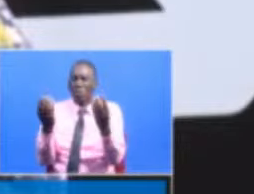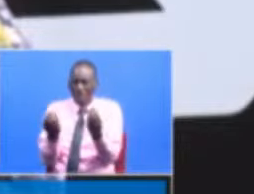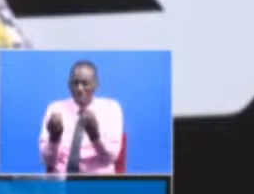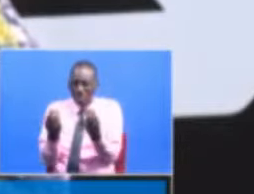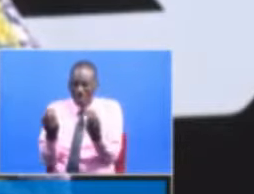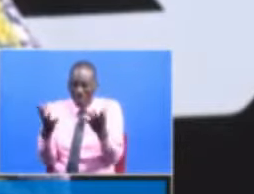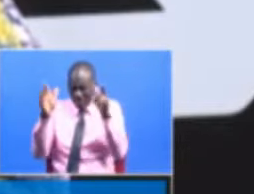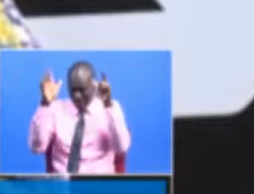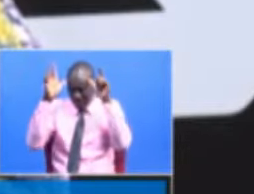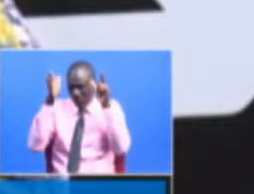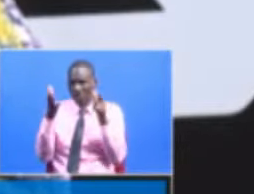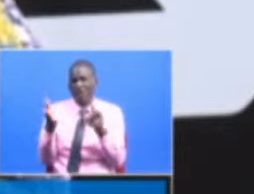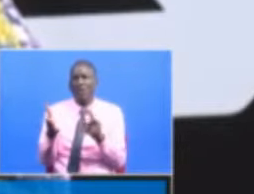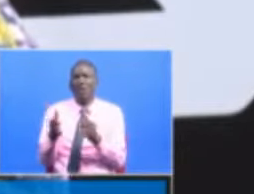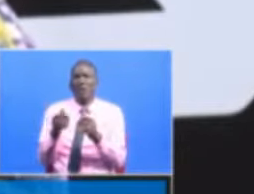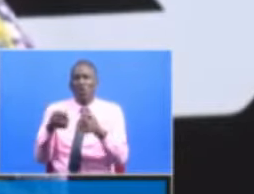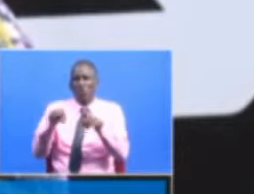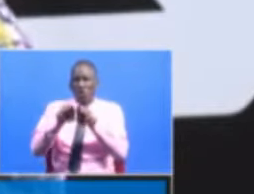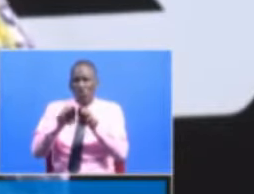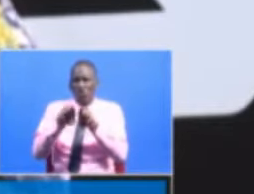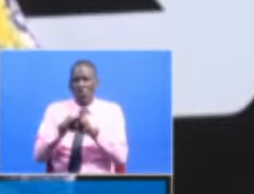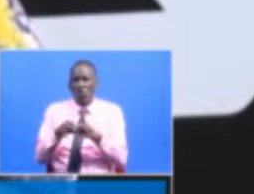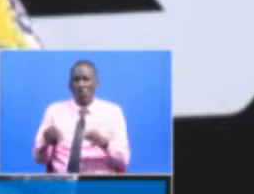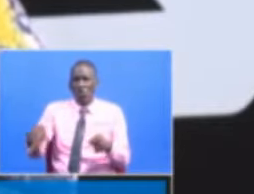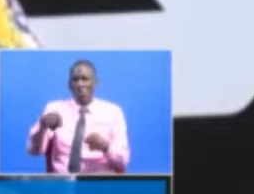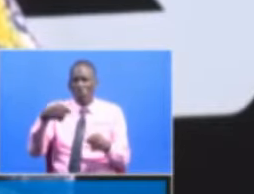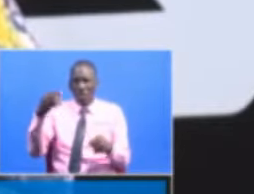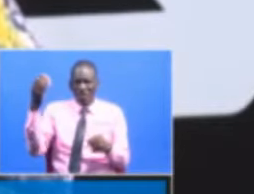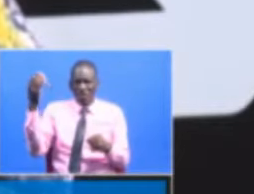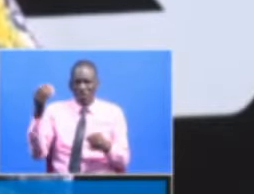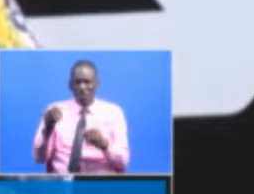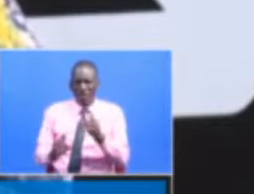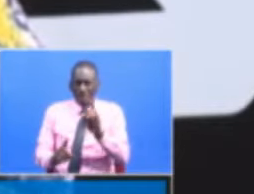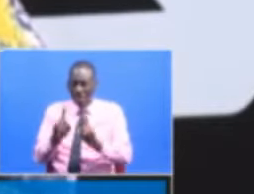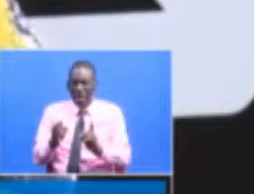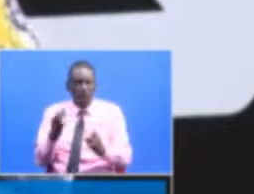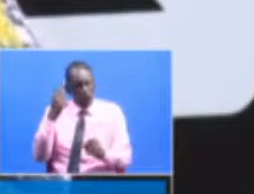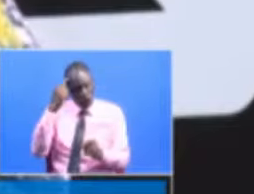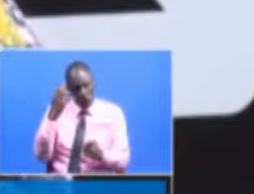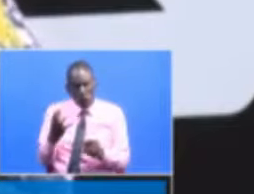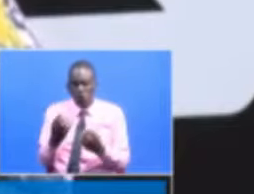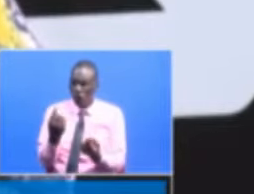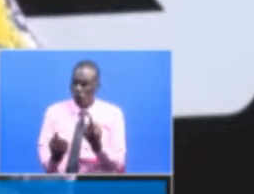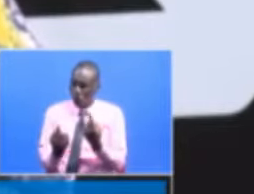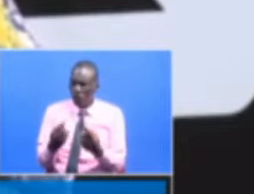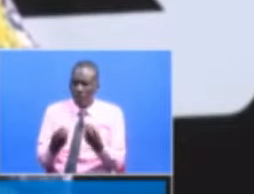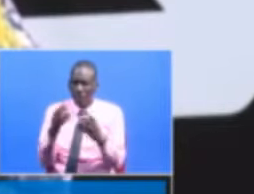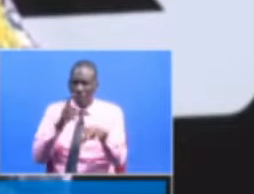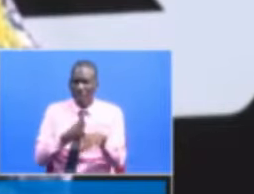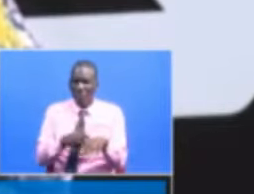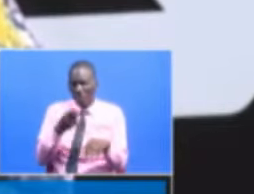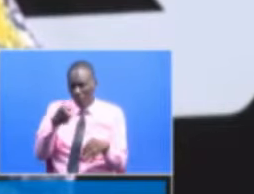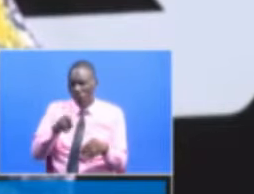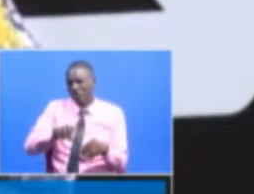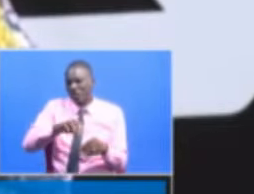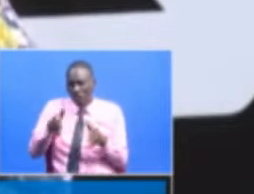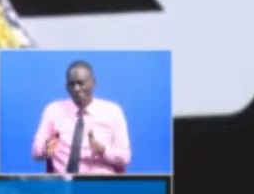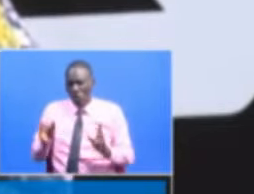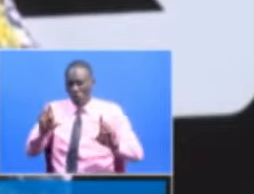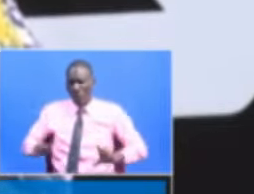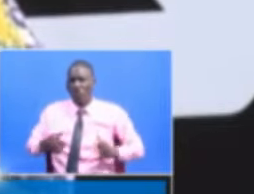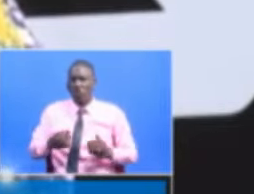sana. Na pia, tunakata makaa kwa wingi, kwa sababu saa zingine inakuwa alternative livelihood. So tunamaliza